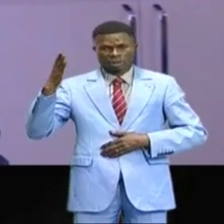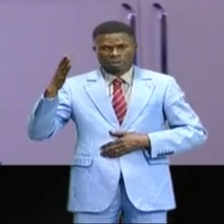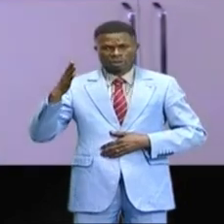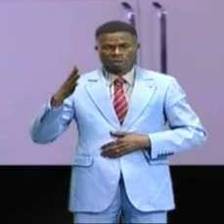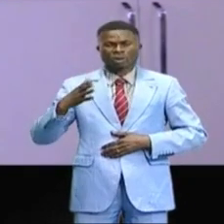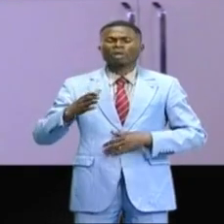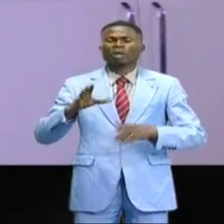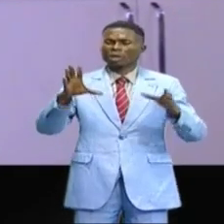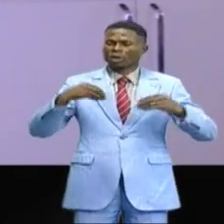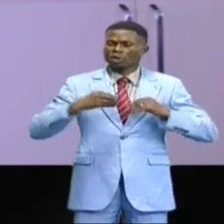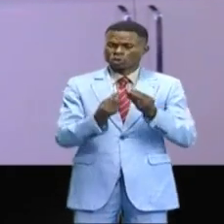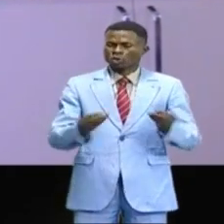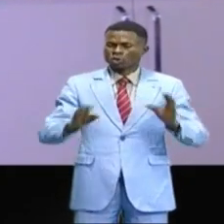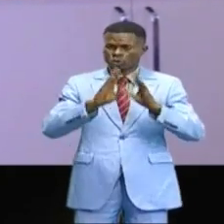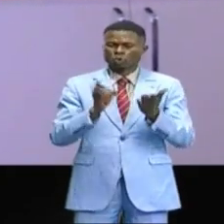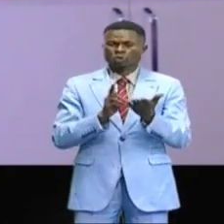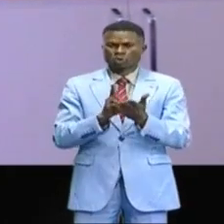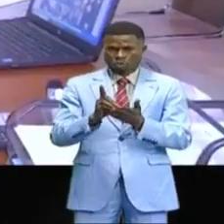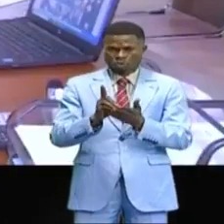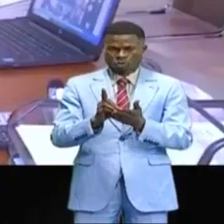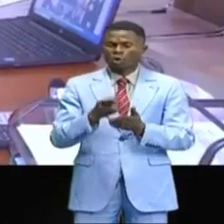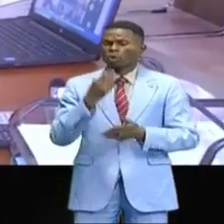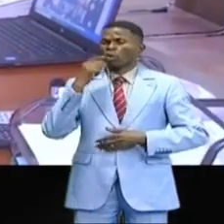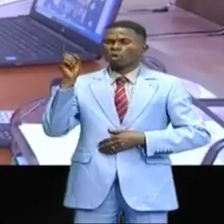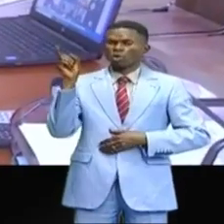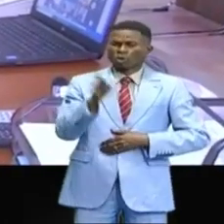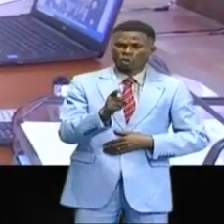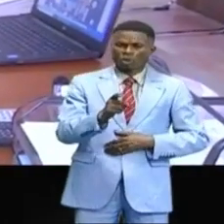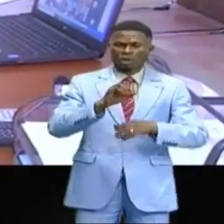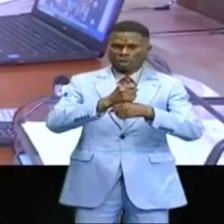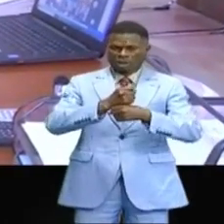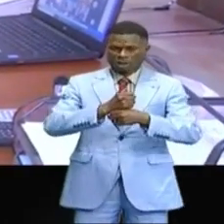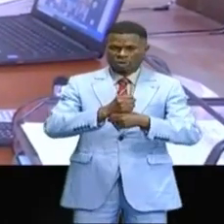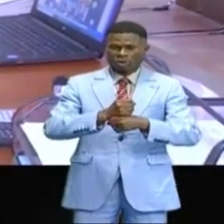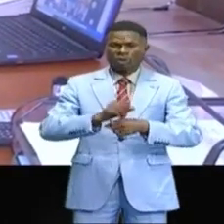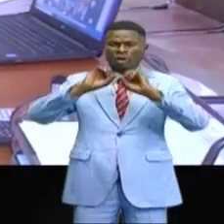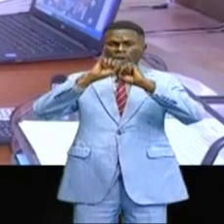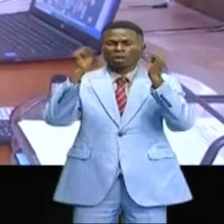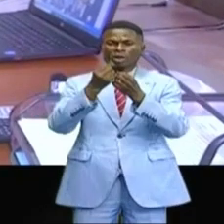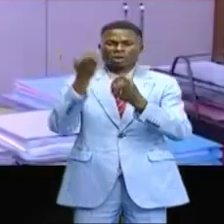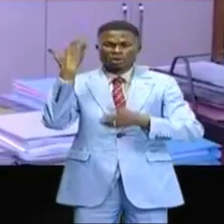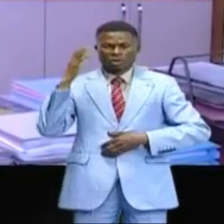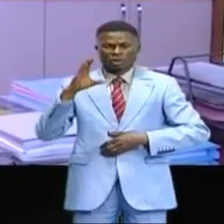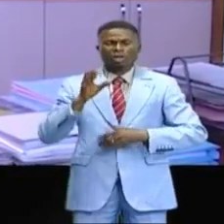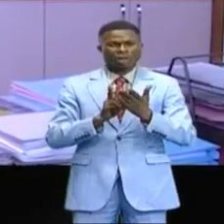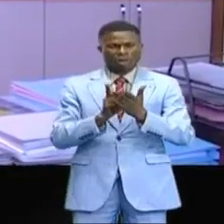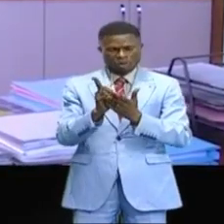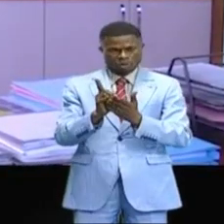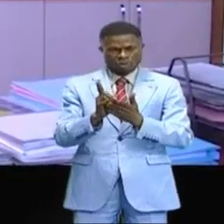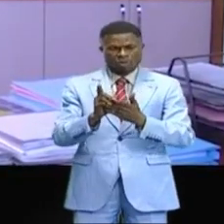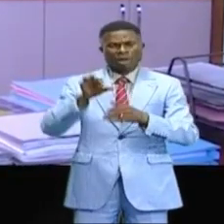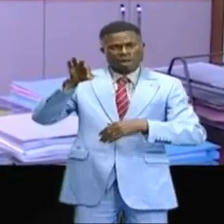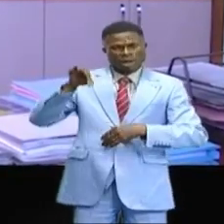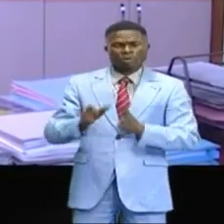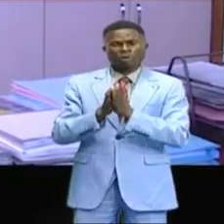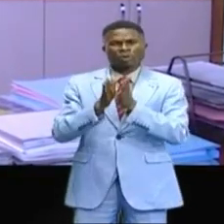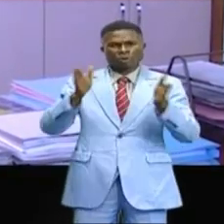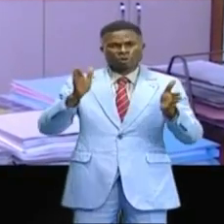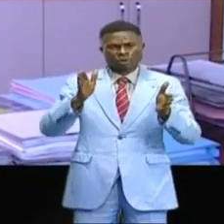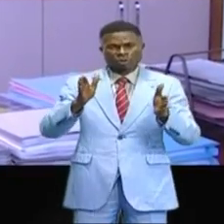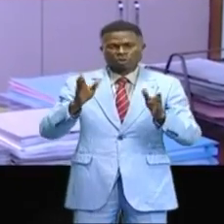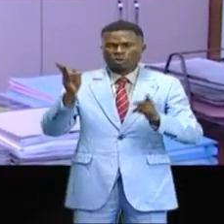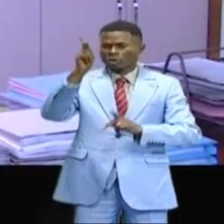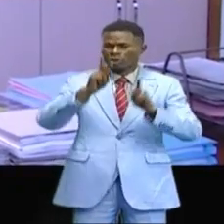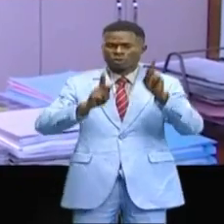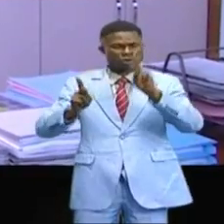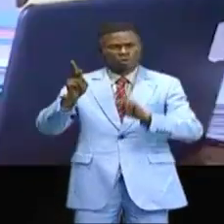toutes les conséquences de droit qui s'imposent en rétablissant la Régie des eaux dans ses droits et dans l'intérêt supérieur de nos